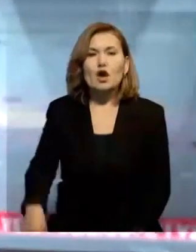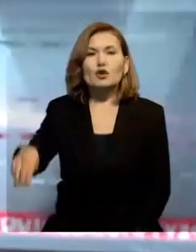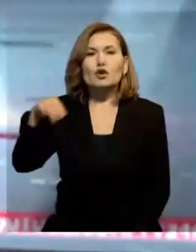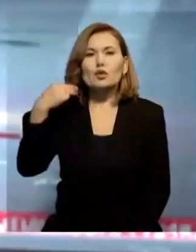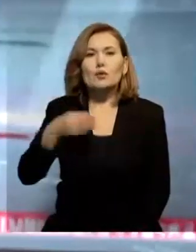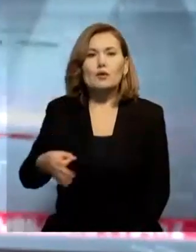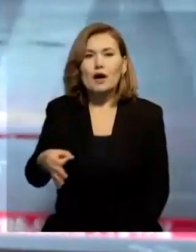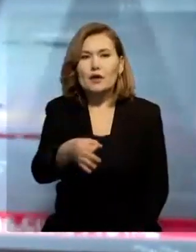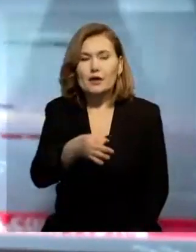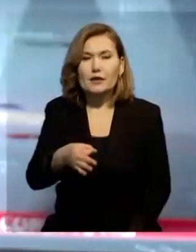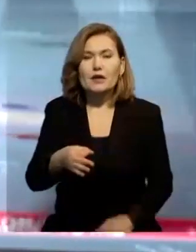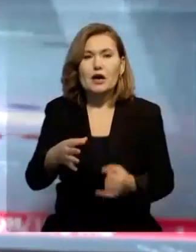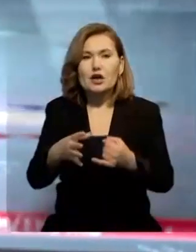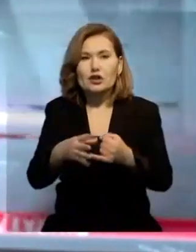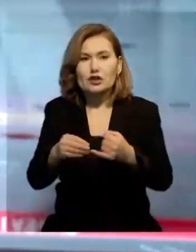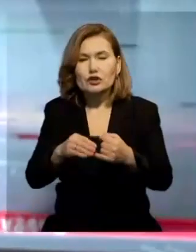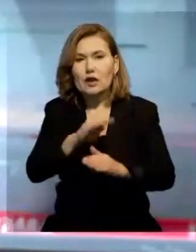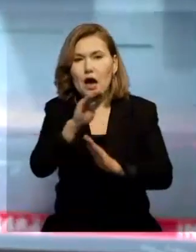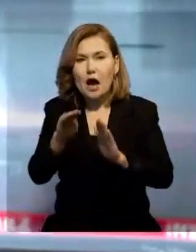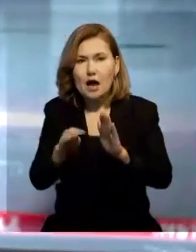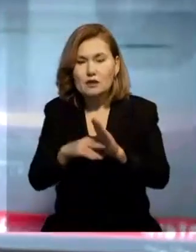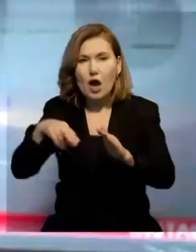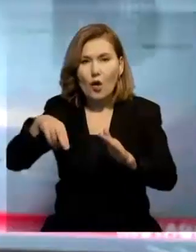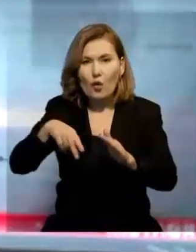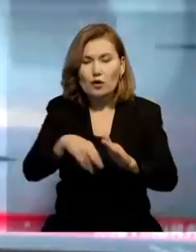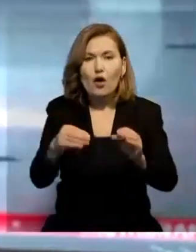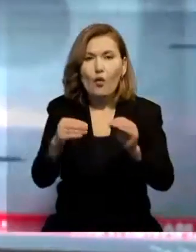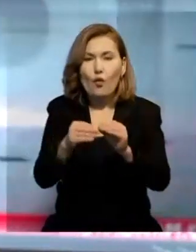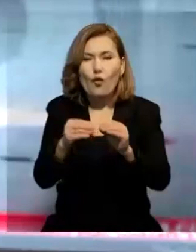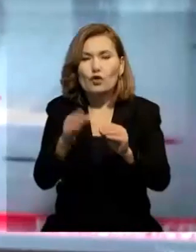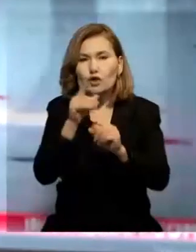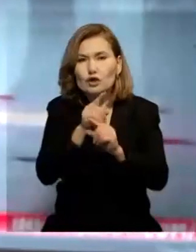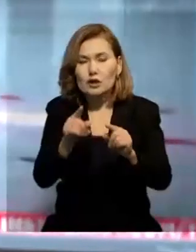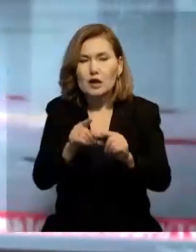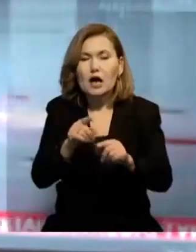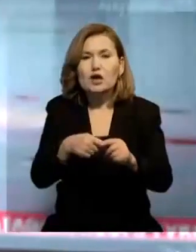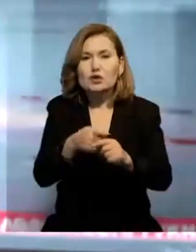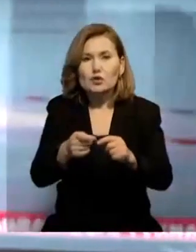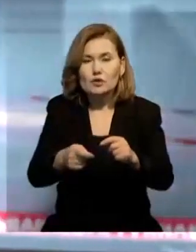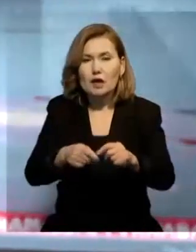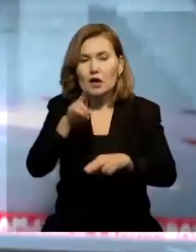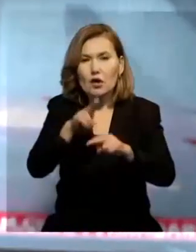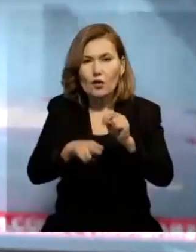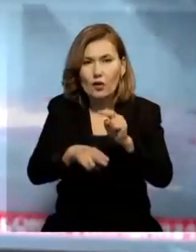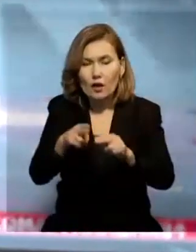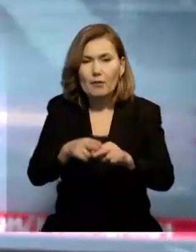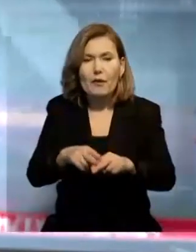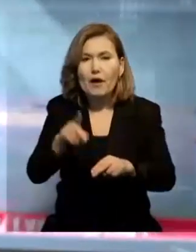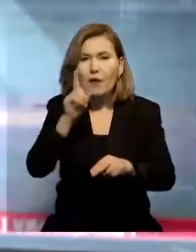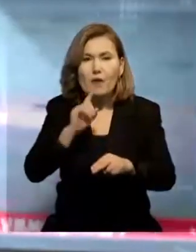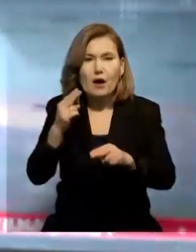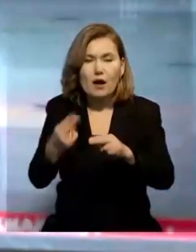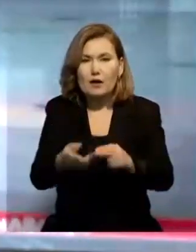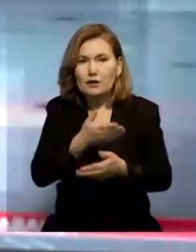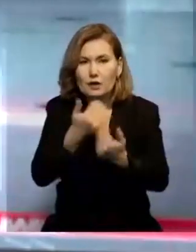Aparat, Türkistan oblısındağı jerastı ötkelinin 10 yılğa sozulğan qurılısı kelesi jıldın sonunda ayaqtaluı tiyis. Jawaptı mekeme ökildörü